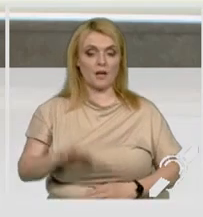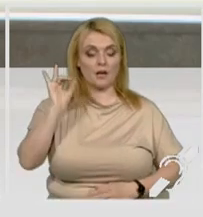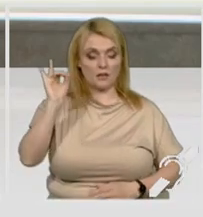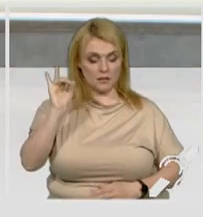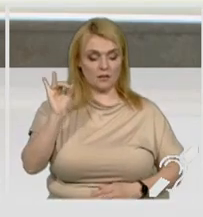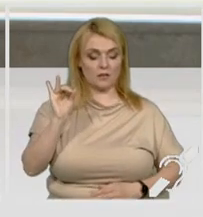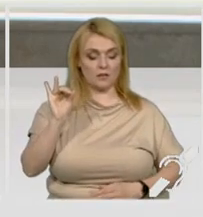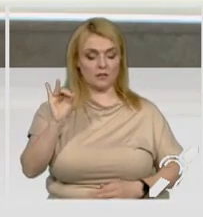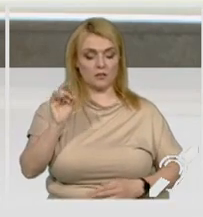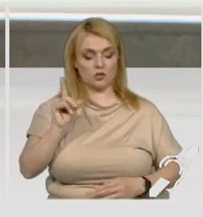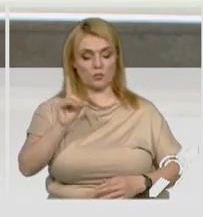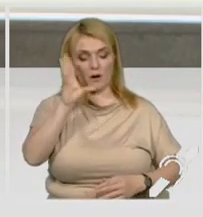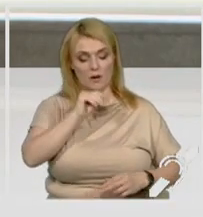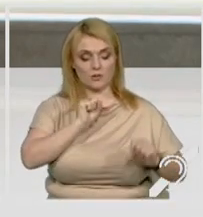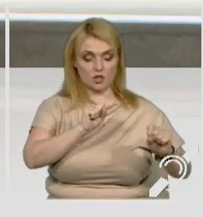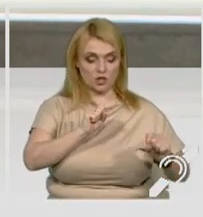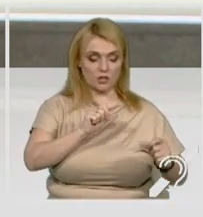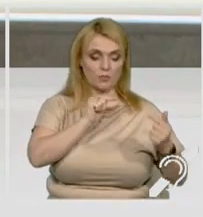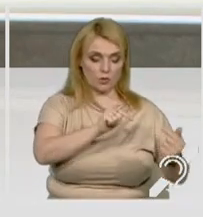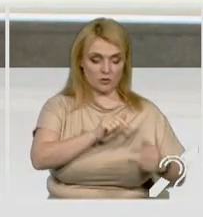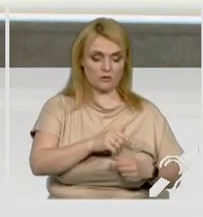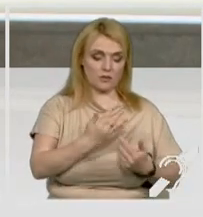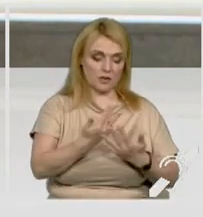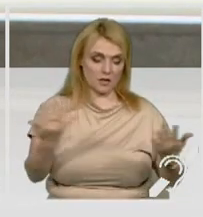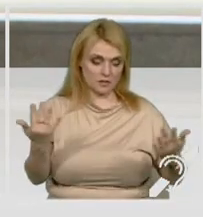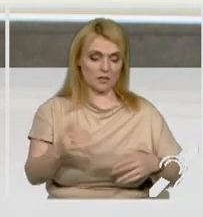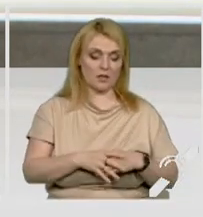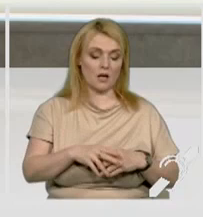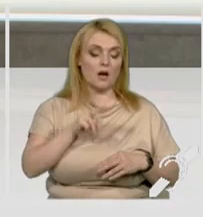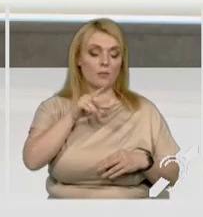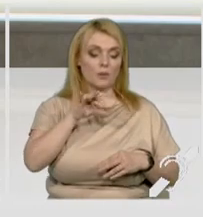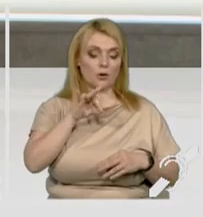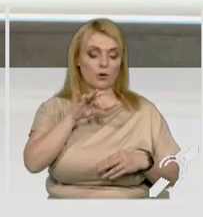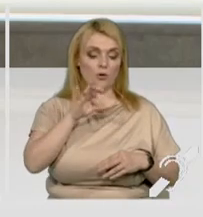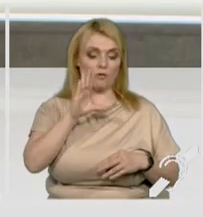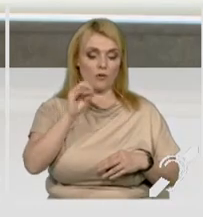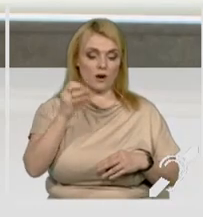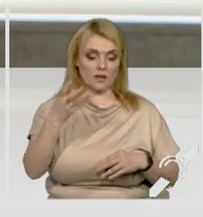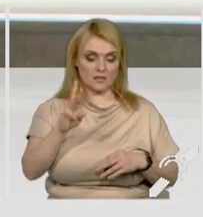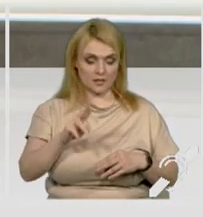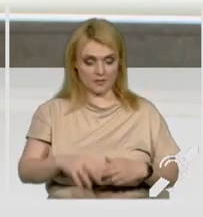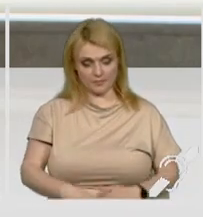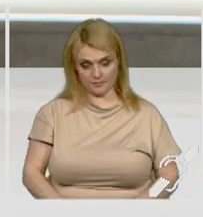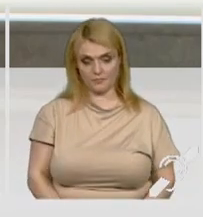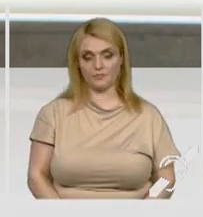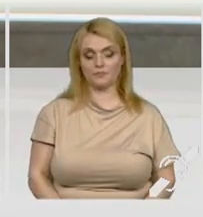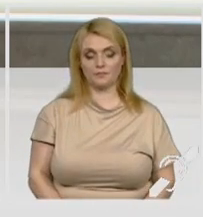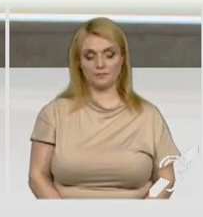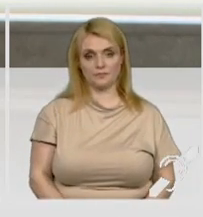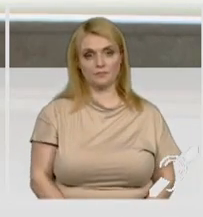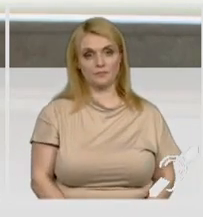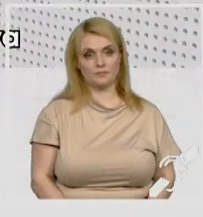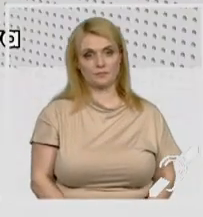aborda provocările imediate care sunt agravate de riscuri sporite pentru Securitatea